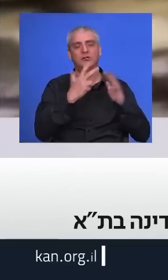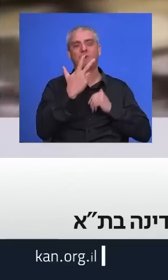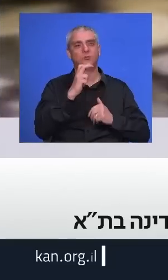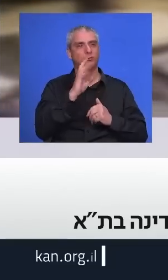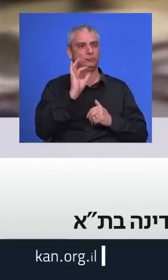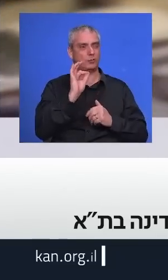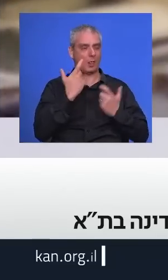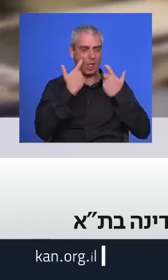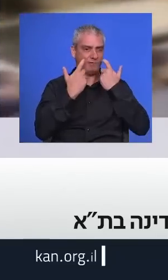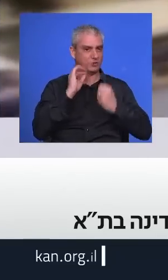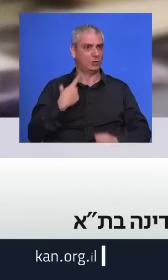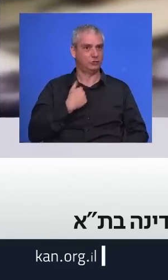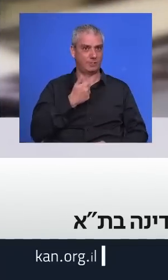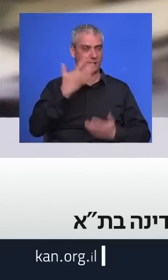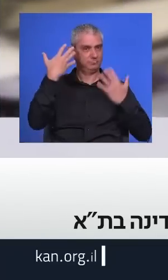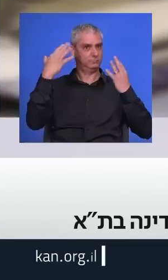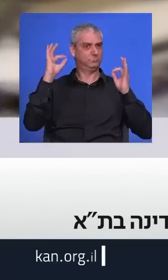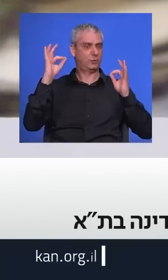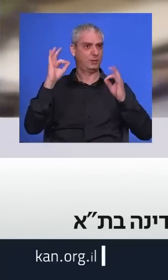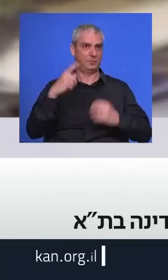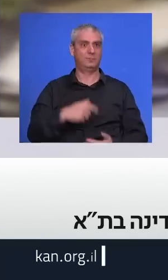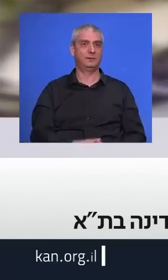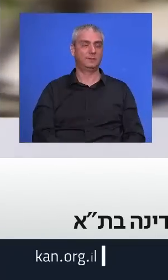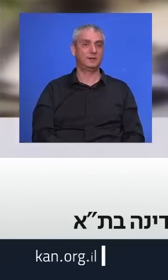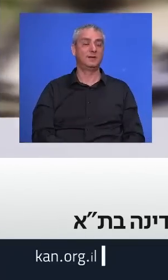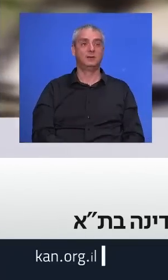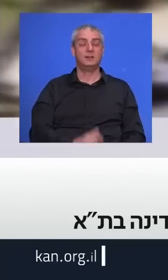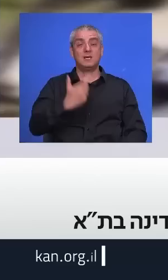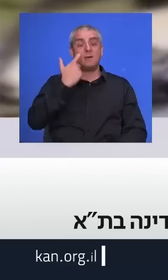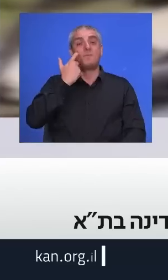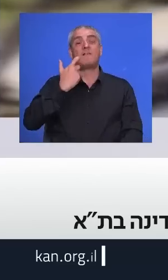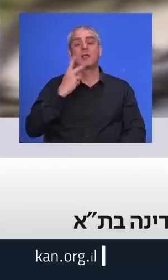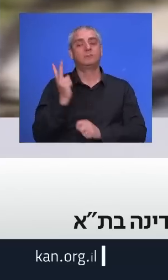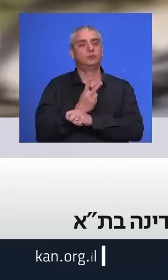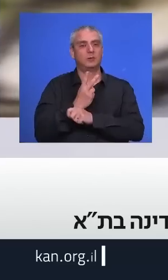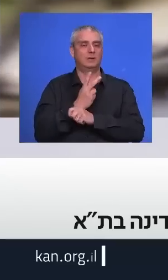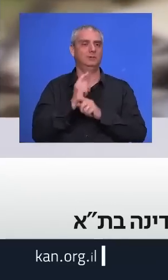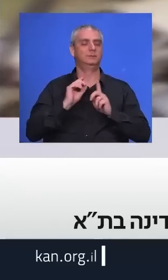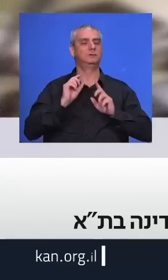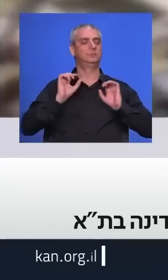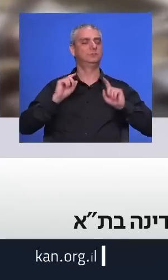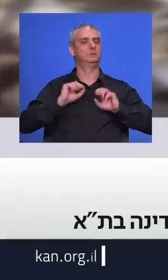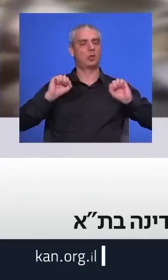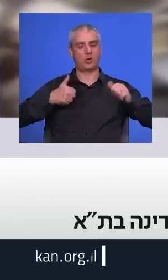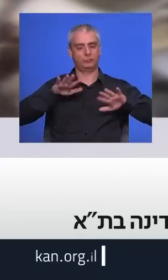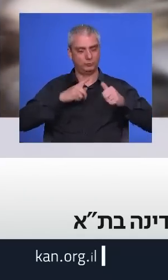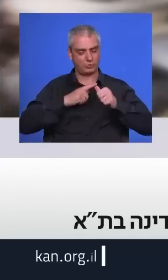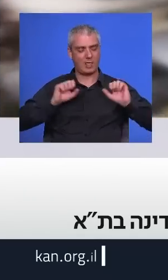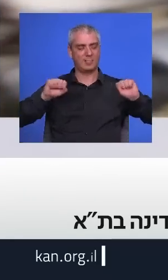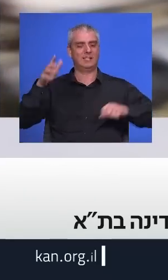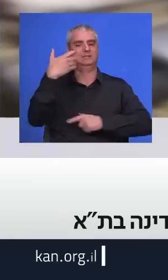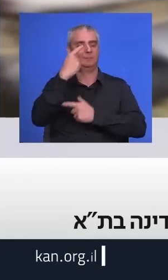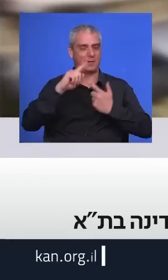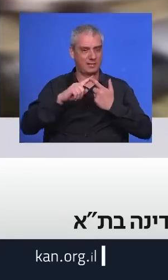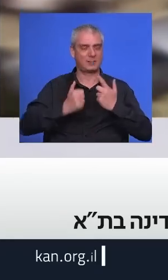יחידת האבטחה הממלכתית של שירות הביטחון הכללי, מאבטחת בשגרה סממני שלטון, ראש ממשלה, נשיא מדינה,